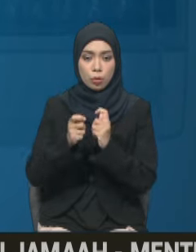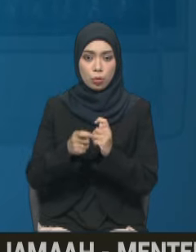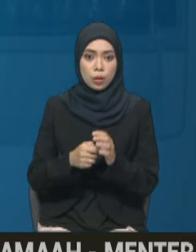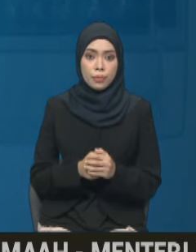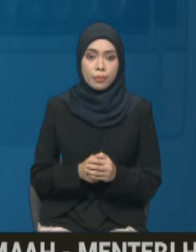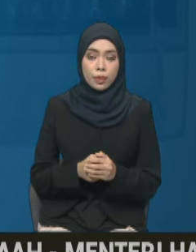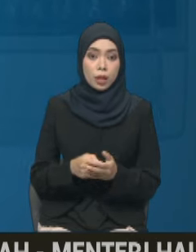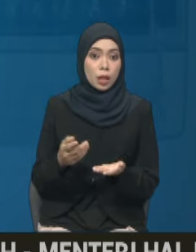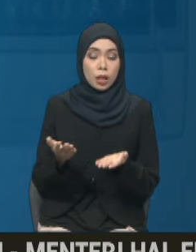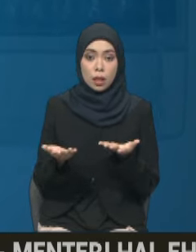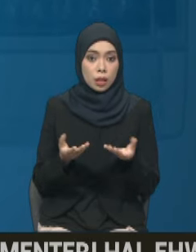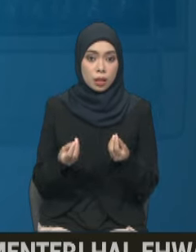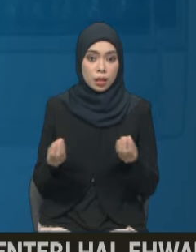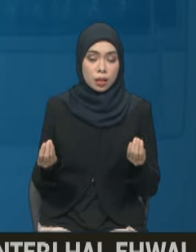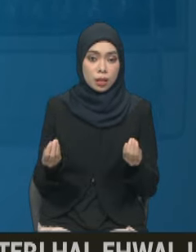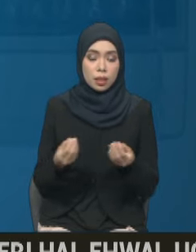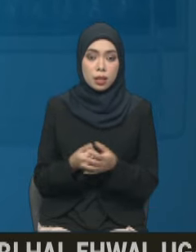di